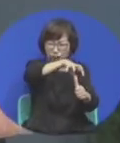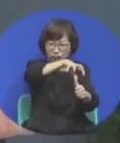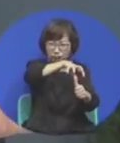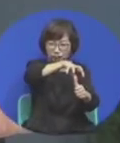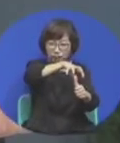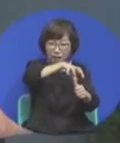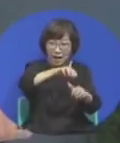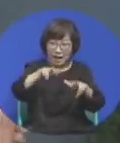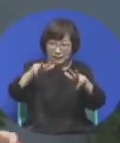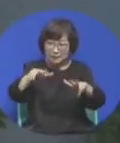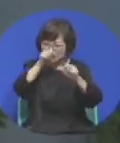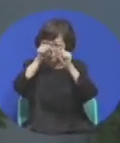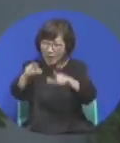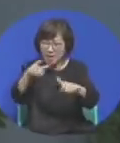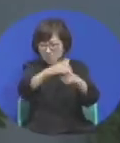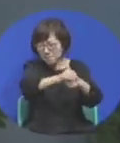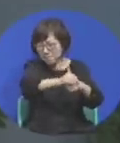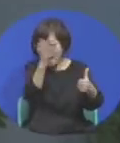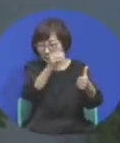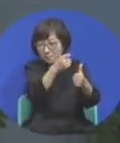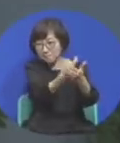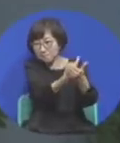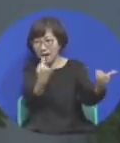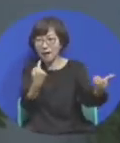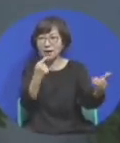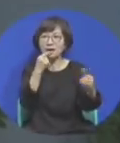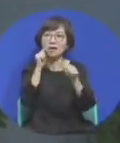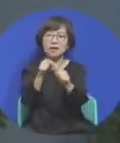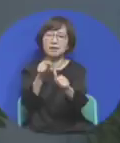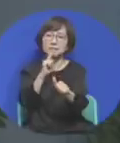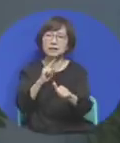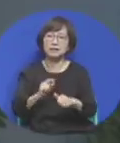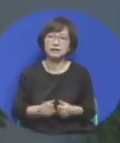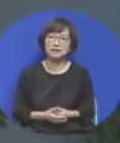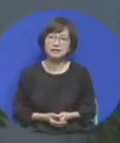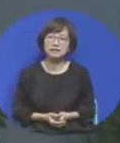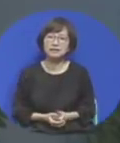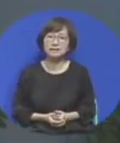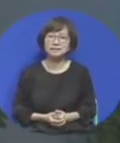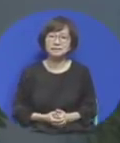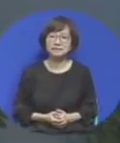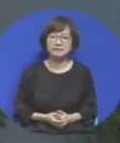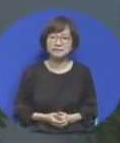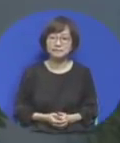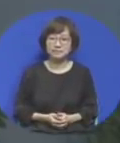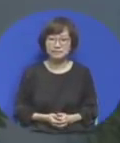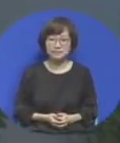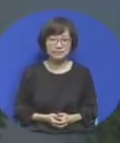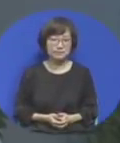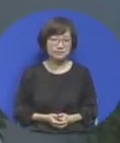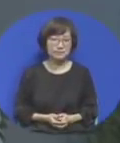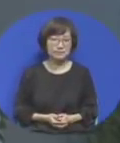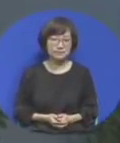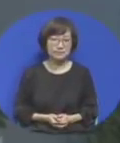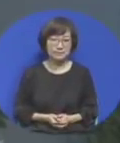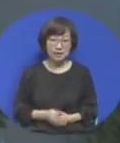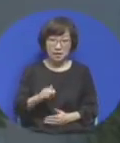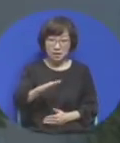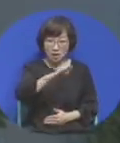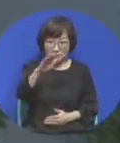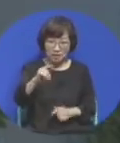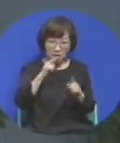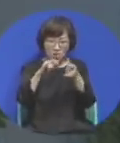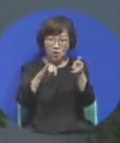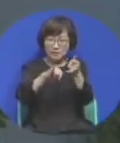빠져나오라. Unbeknownst to us, there is a snare that entraps us, that destroys us. Now is the chance. We must come out from within that. 여러분 언약만